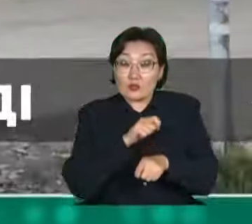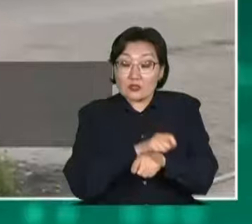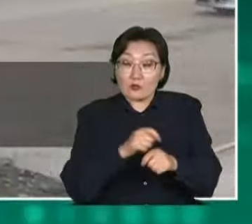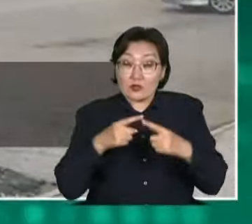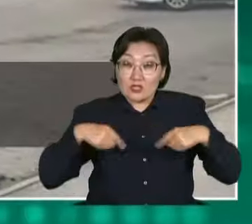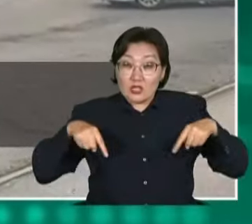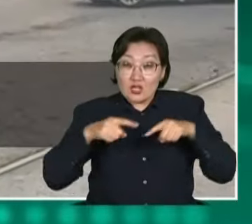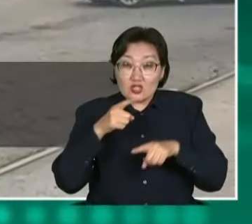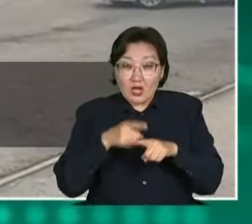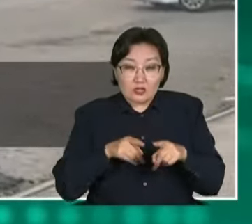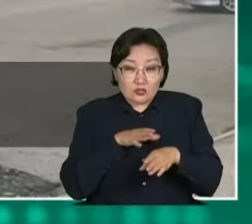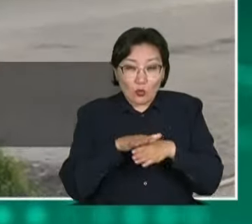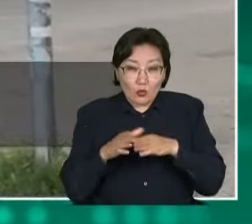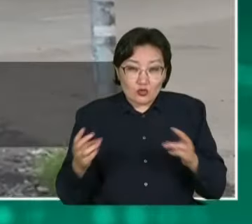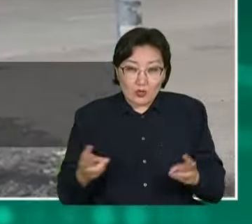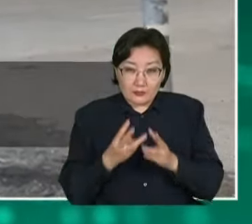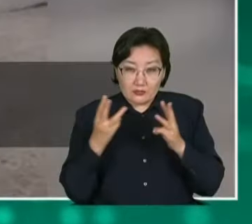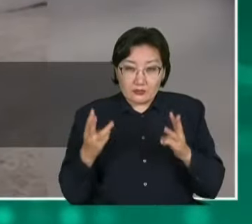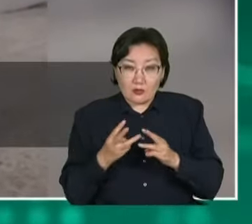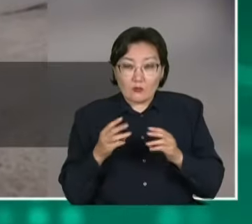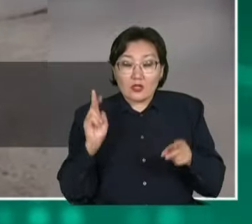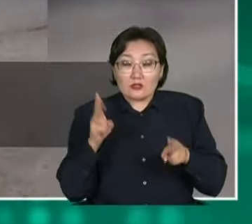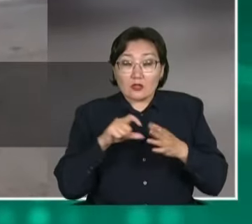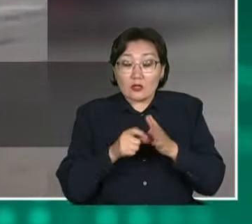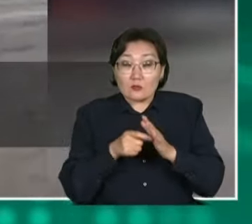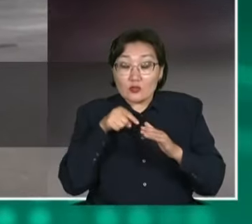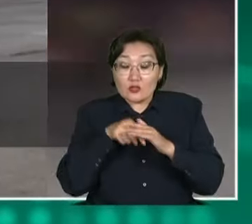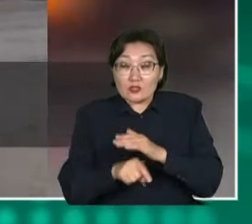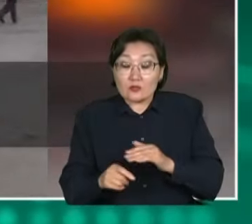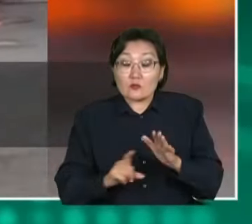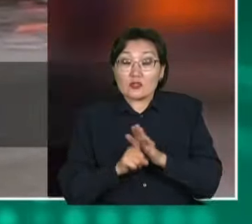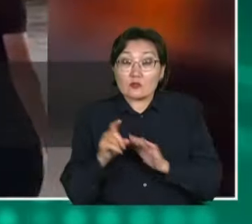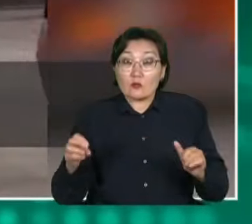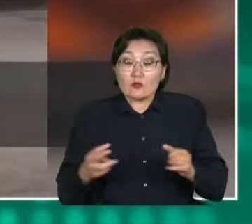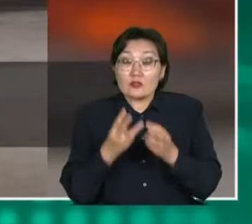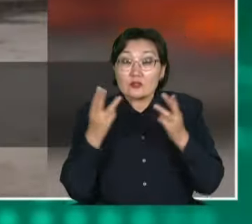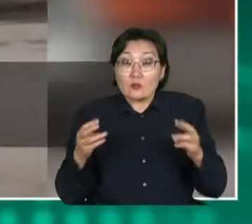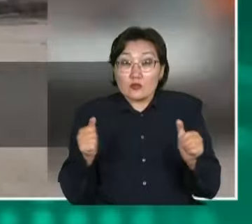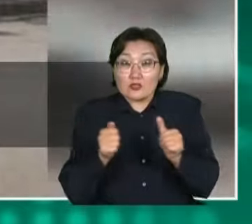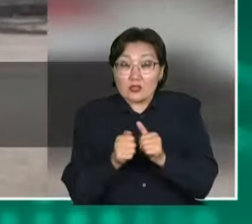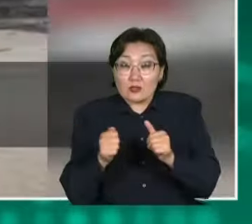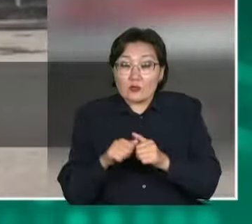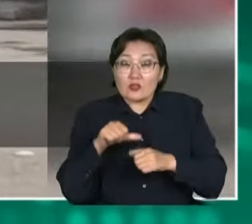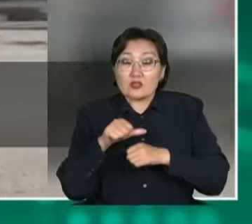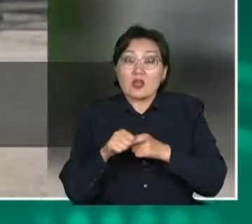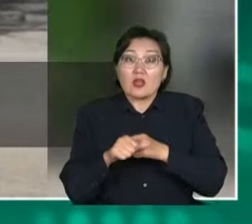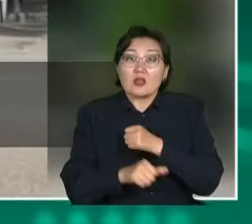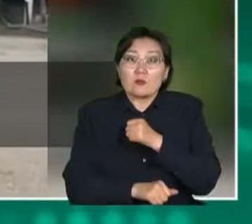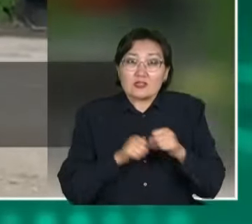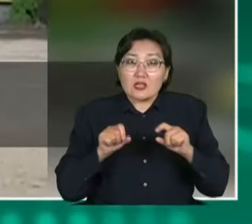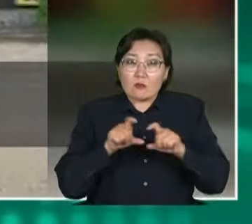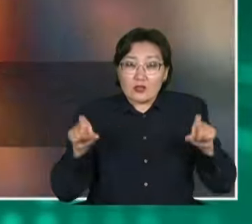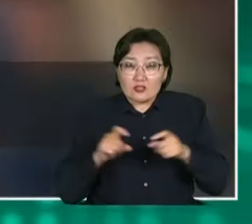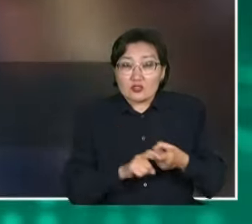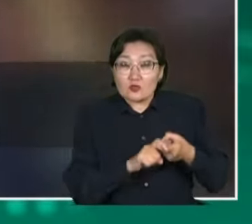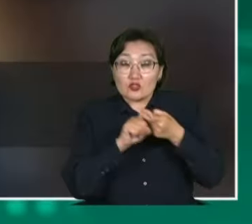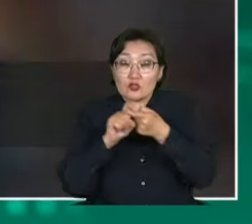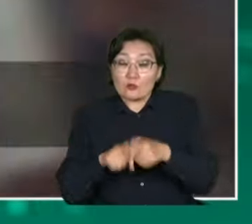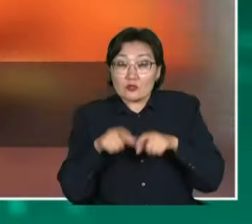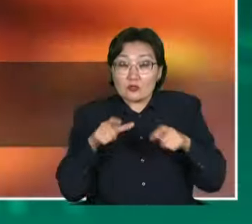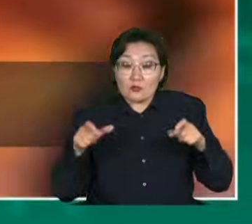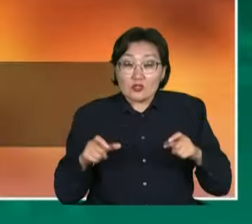орталықтың жартысы түгел жанып кеткен. Асхана аумағынан басталған өрт жанында тұрған тұрмыстық тауарлар дүкенінде шарпыпты. Тұрғындардың